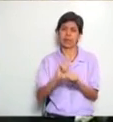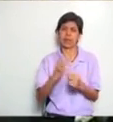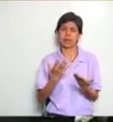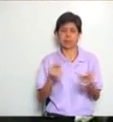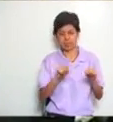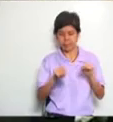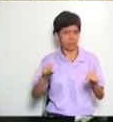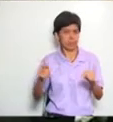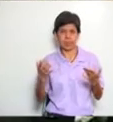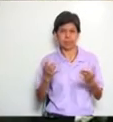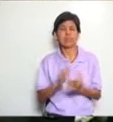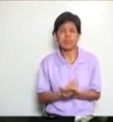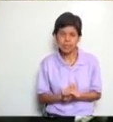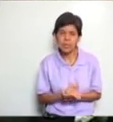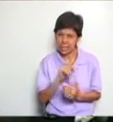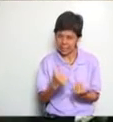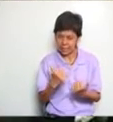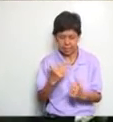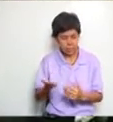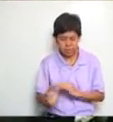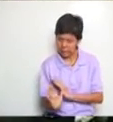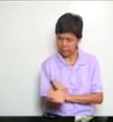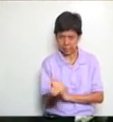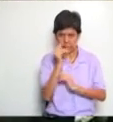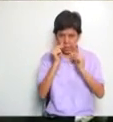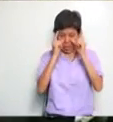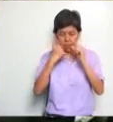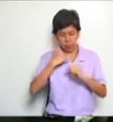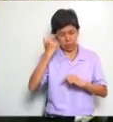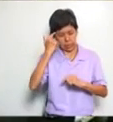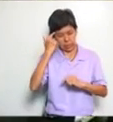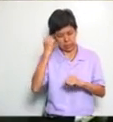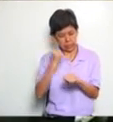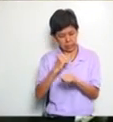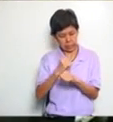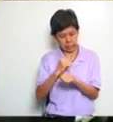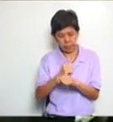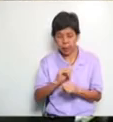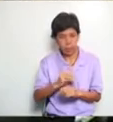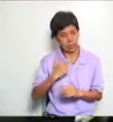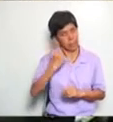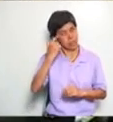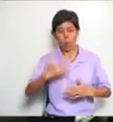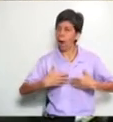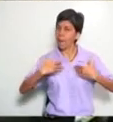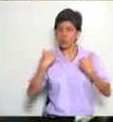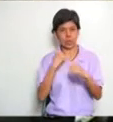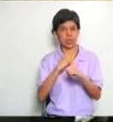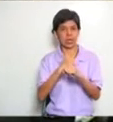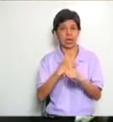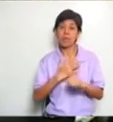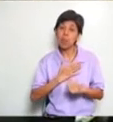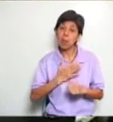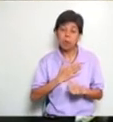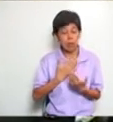จากเตียงแล้วาความสุขใ่ตัวถ้